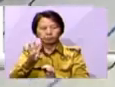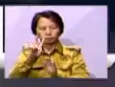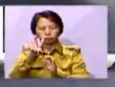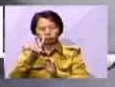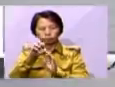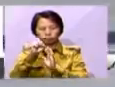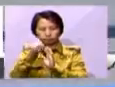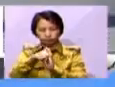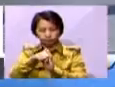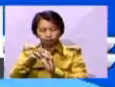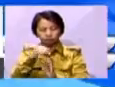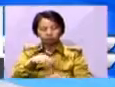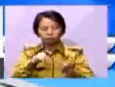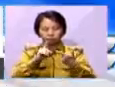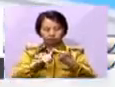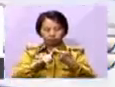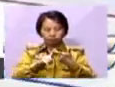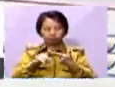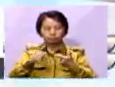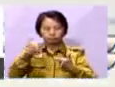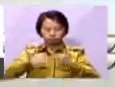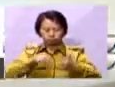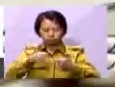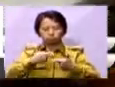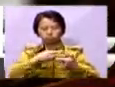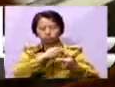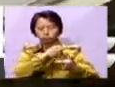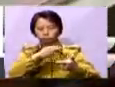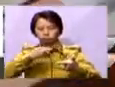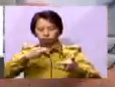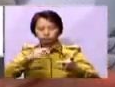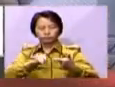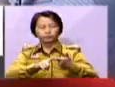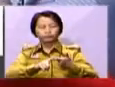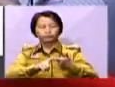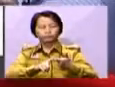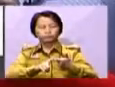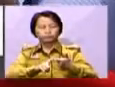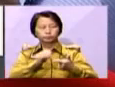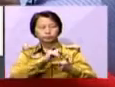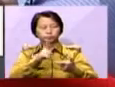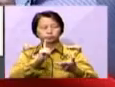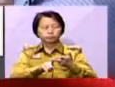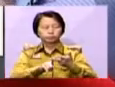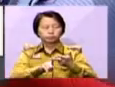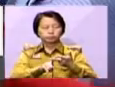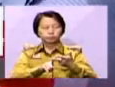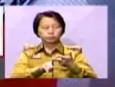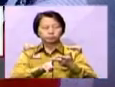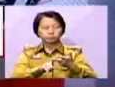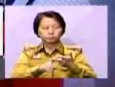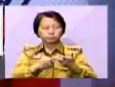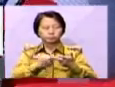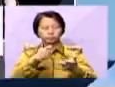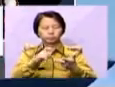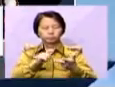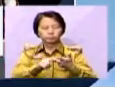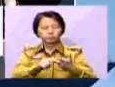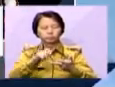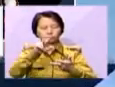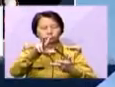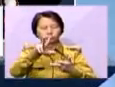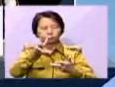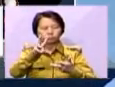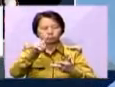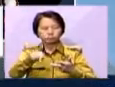34.542 saat. Pingat perak dan gangsa diraih pelumba dari Indonesia, Chris Monita Dwi Putri dan Satya Tri Kusuma dengan catatan masa